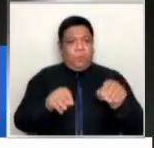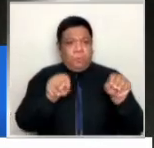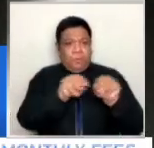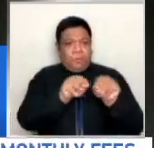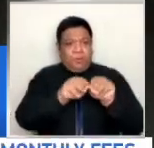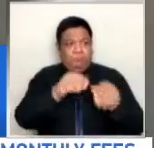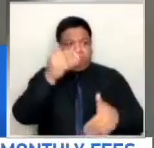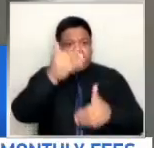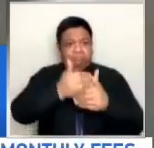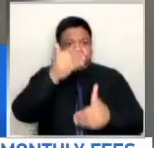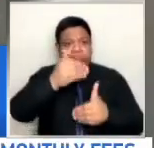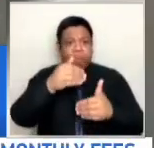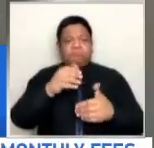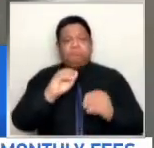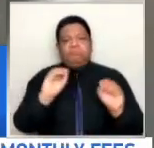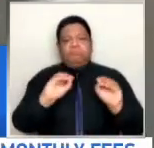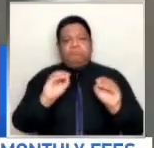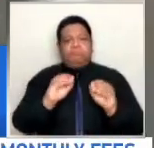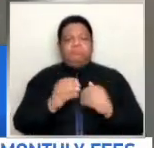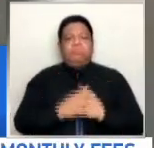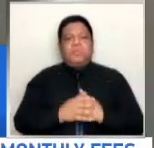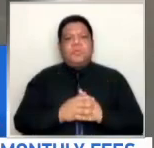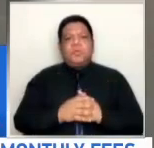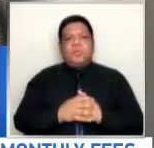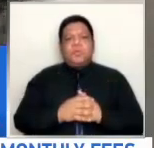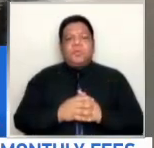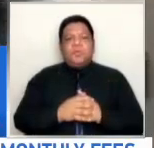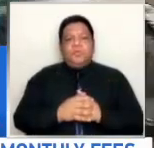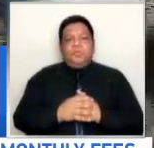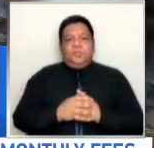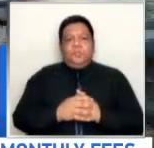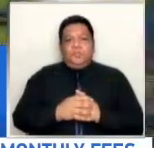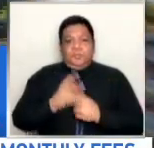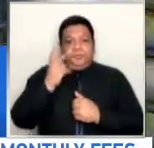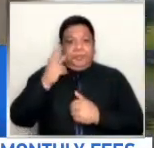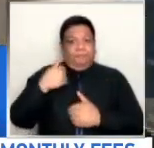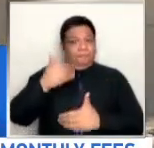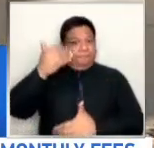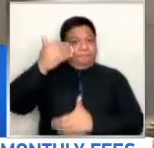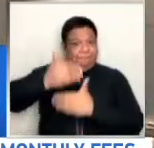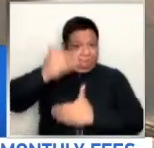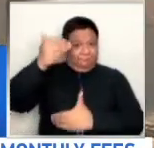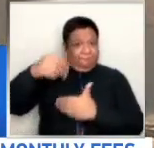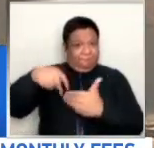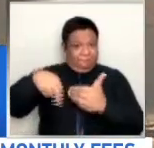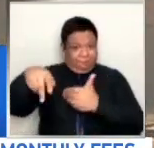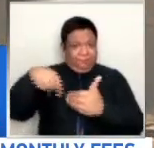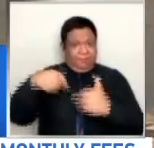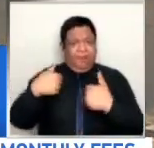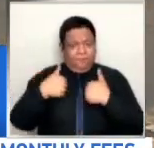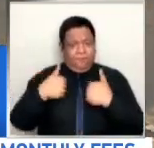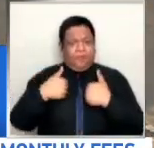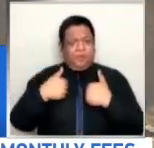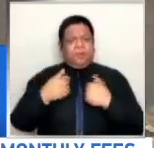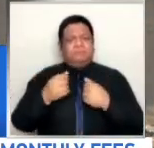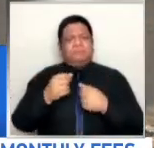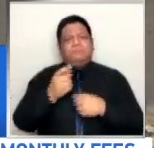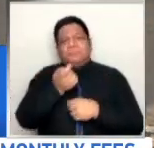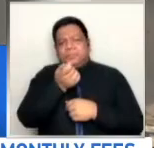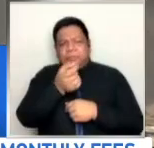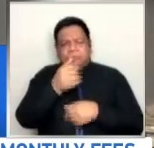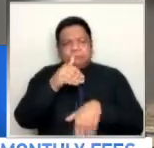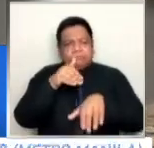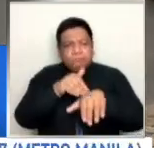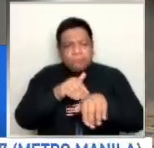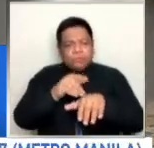yung sitwasyon ngayon dito sa may boundary, may checkpoint at may ilang pagkaantala, may habang chinecheck yung ilang